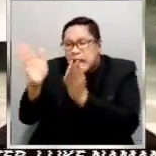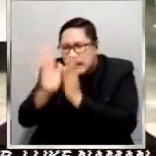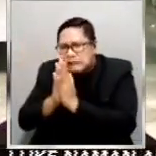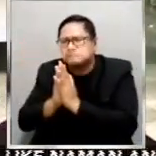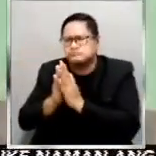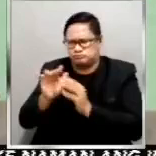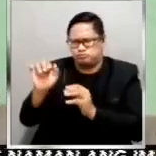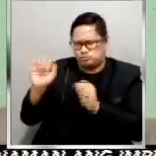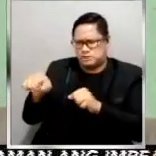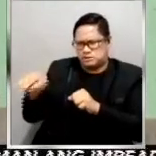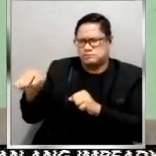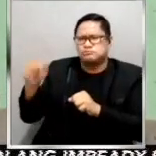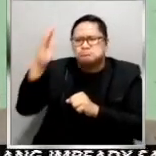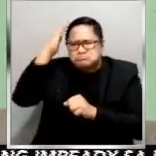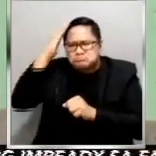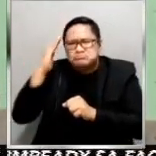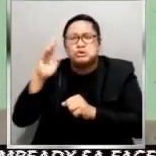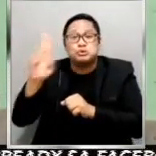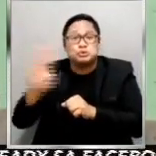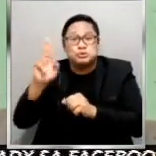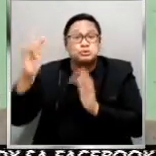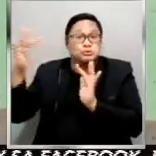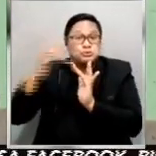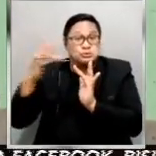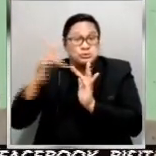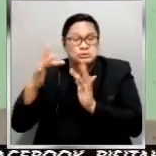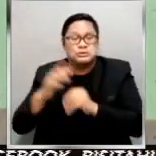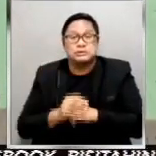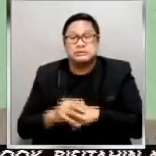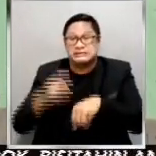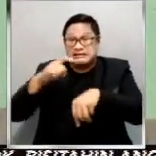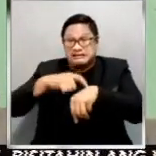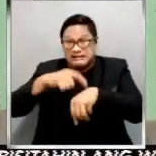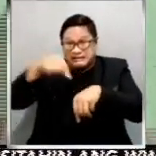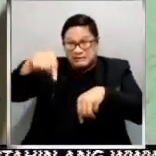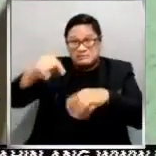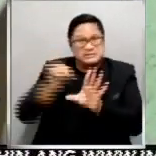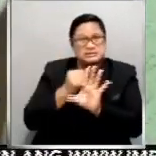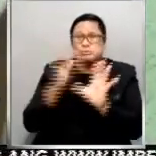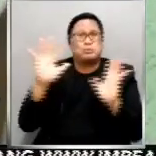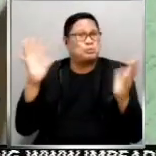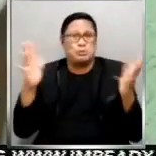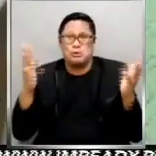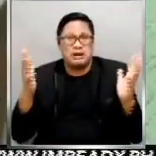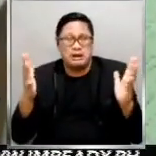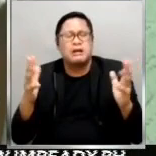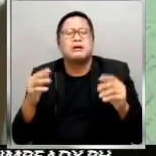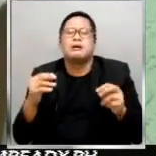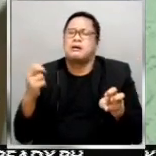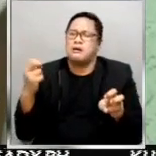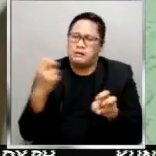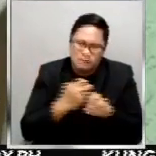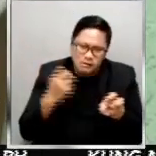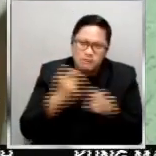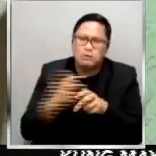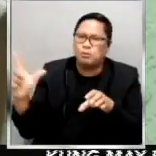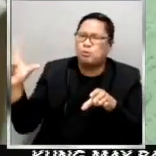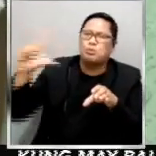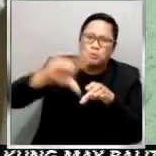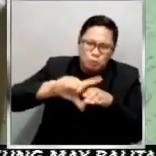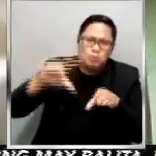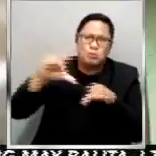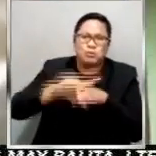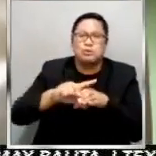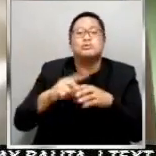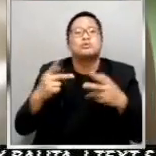ng wifi. Sa panahon na walang kita ang mga tsuper, mabigat na pasanin daw ang pagpapaload ng cellphone para magkaroon ng data